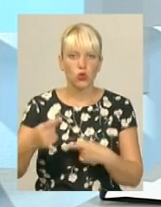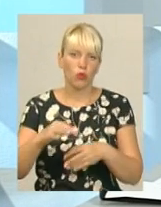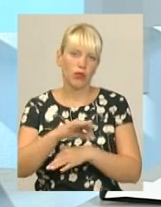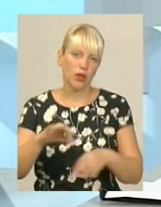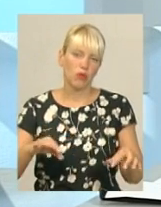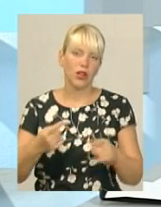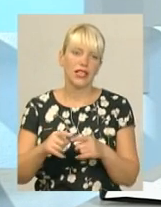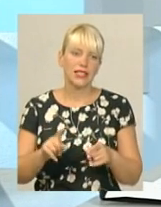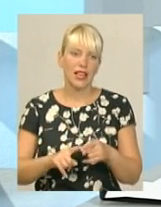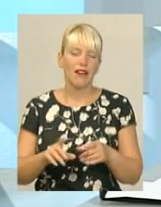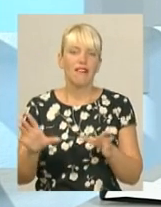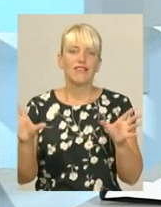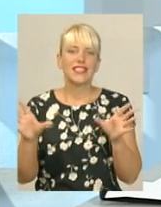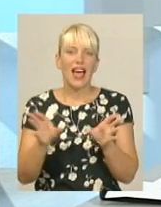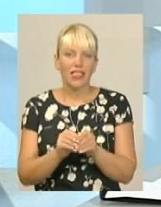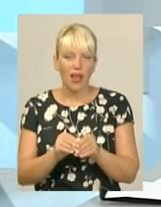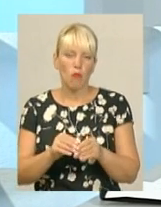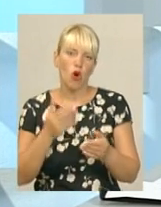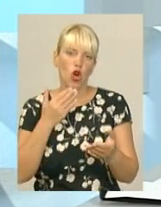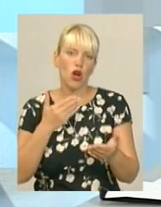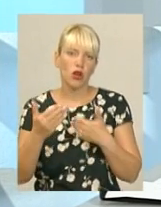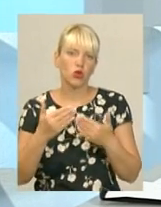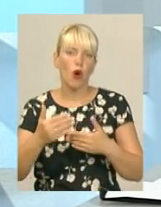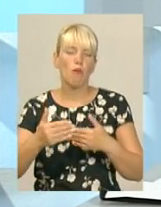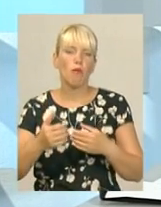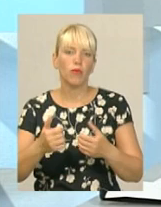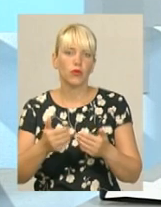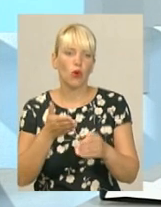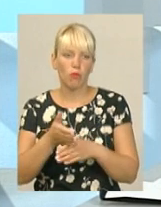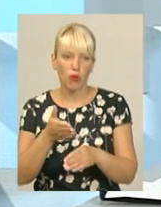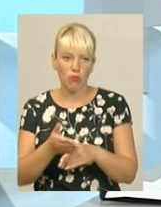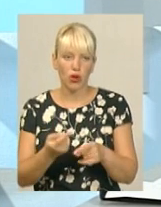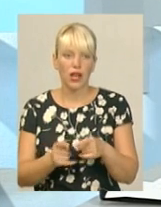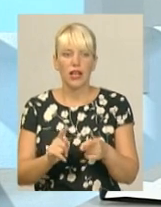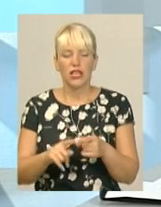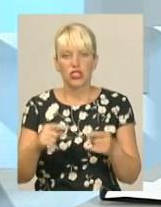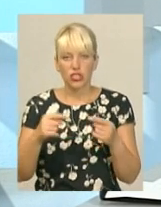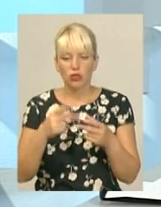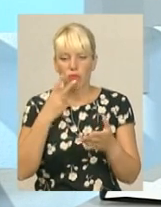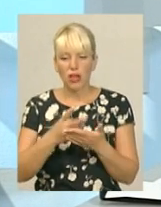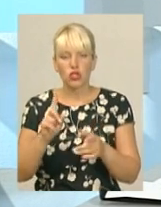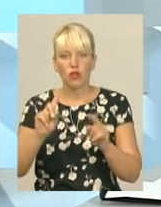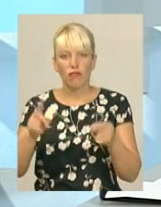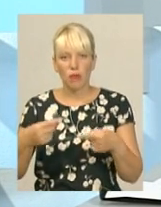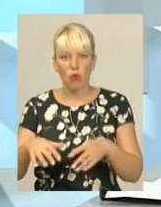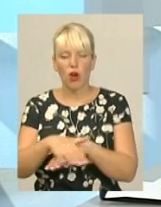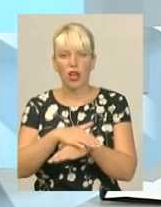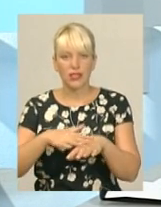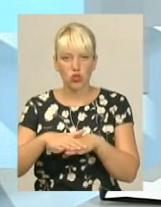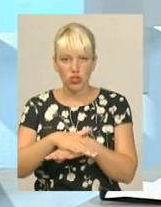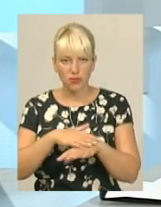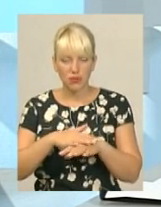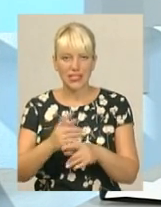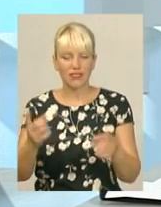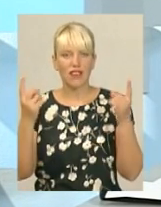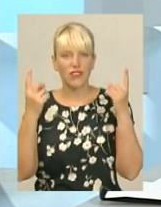«Сусідська взаємодопомога». Тобто сьогодні ми чітко розуміємо, бачимо, що вимоги громадянського суспільства